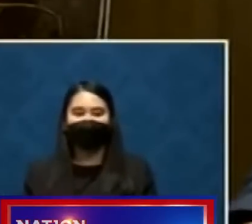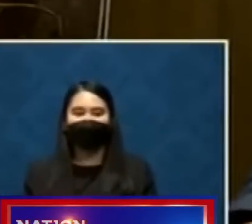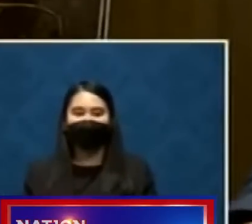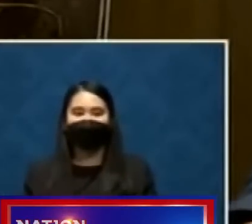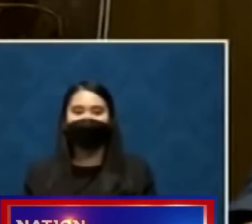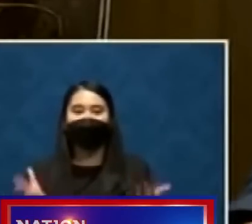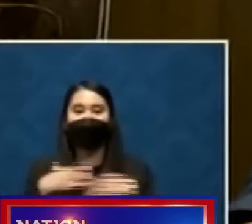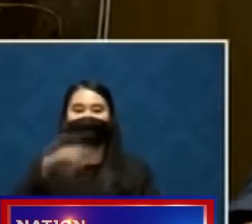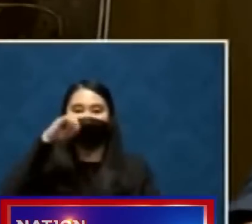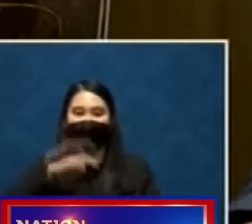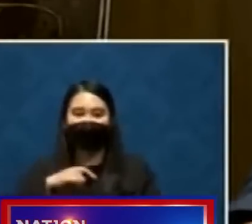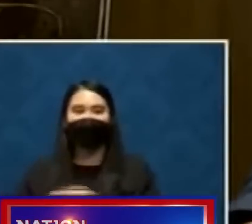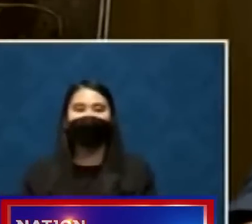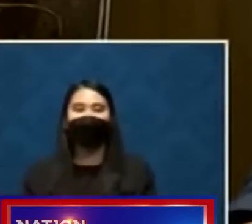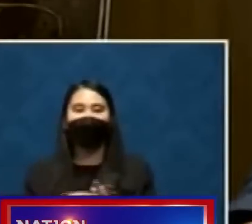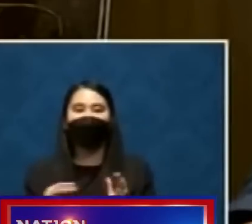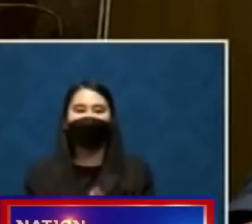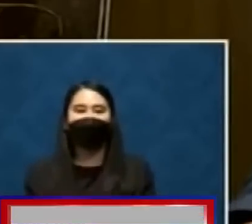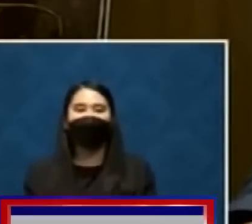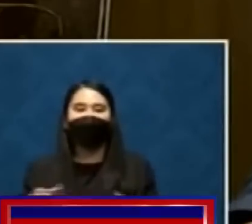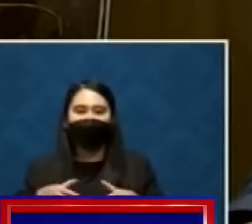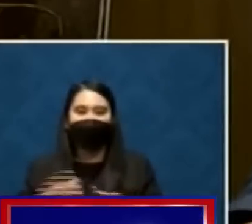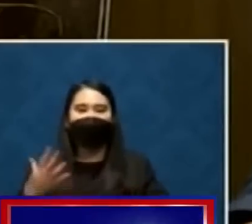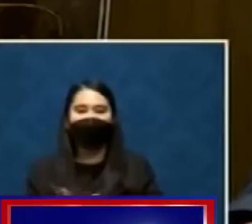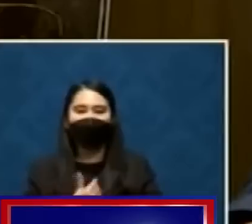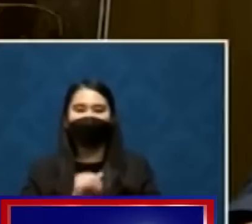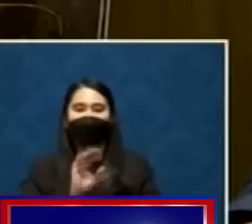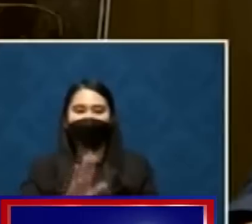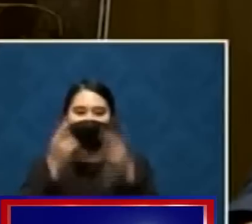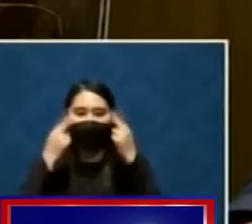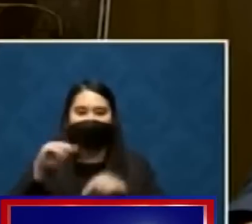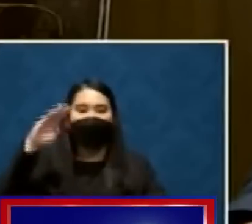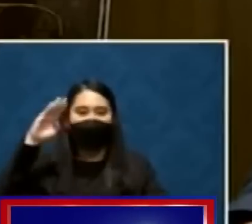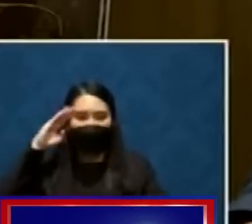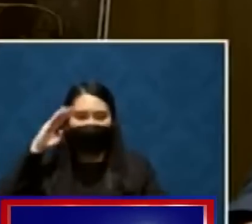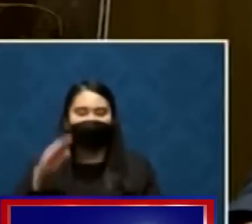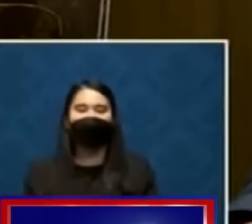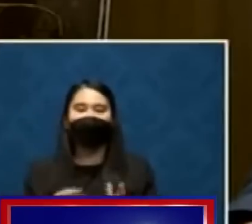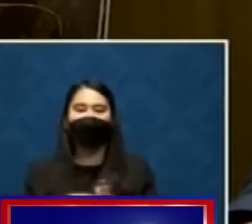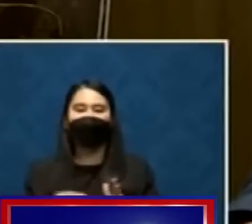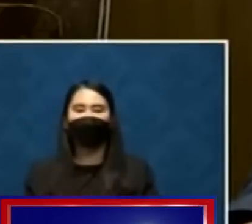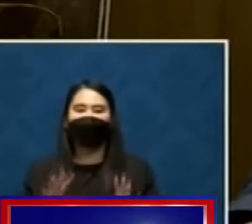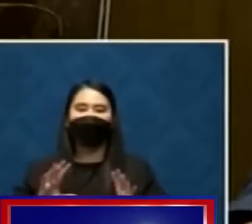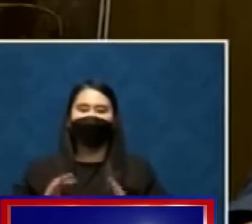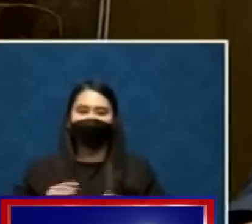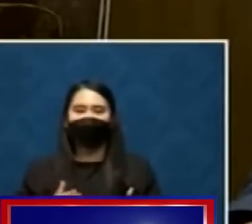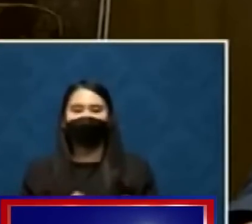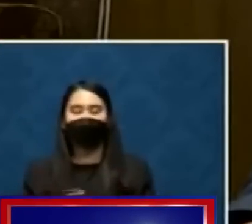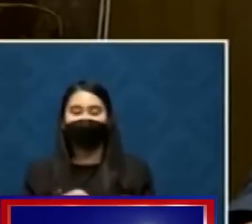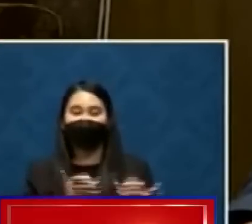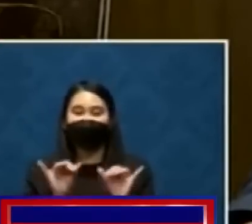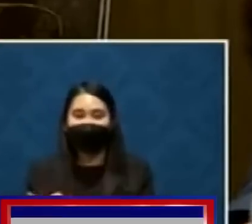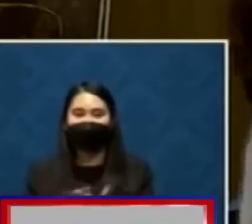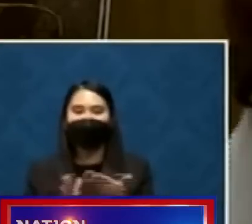หลังใหม่ของพลเอกประยุทธ์หลังจากที่ทนอยู่ใต้ชายคาบ้านป่าลอยต่อไม่ไหวอีกแล้วครับถึงตร